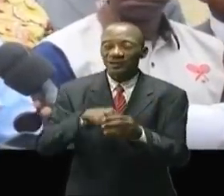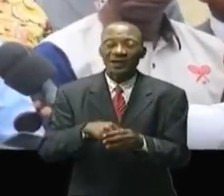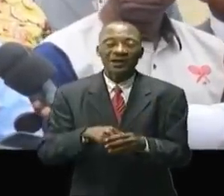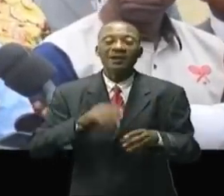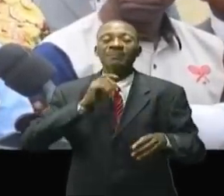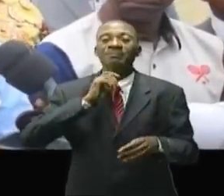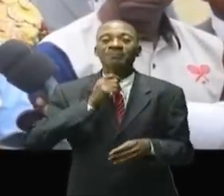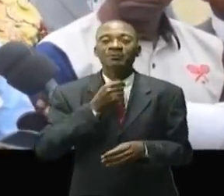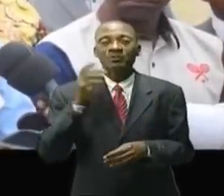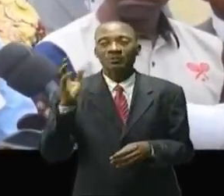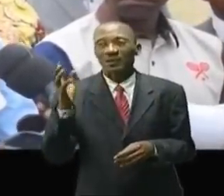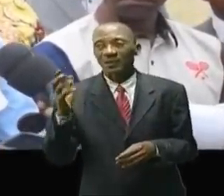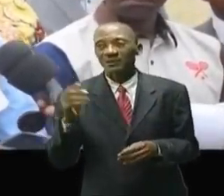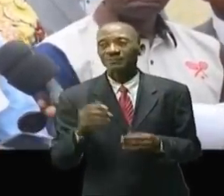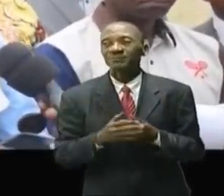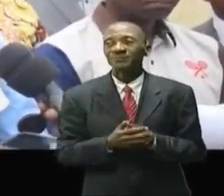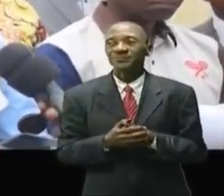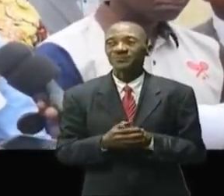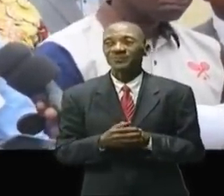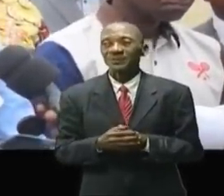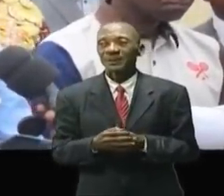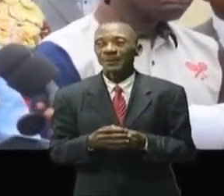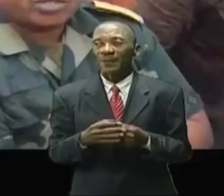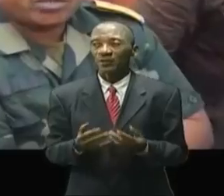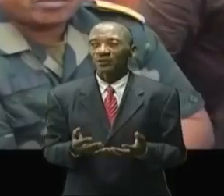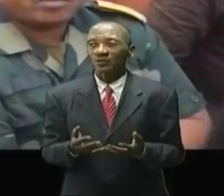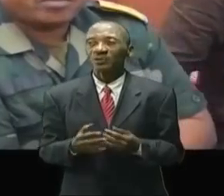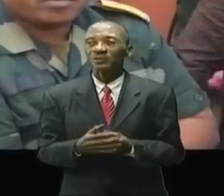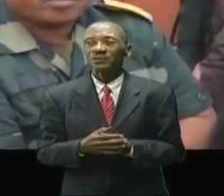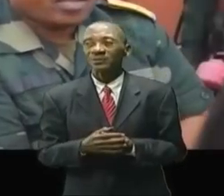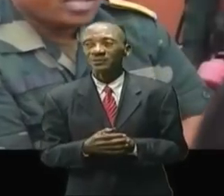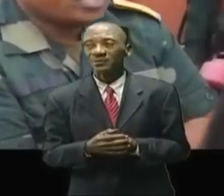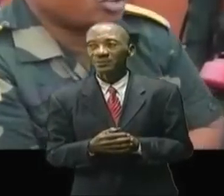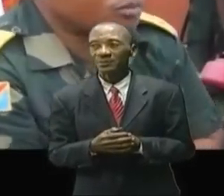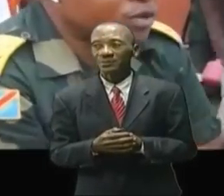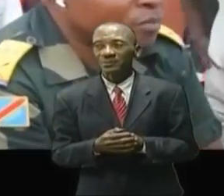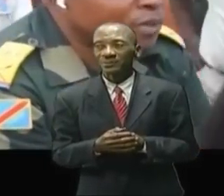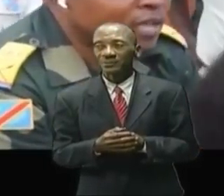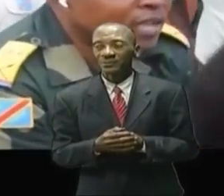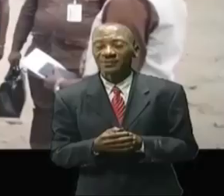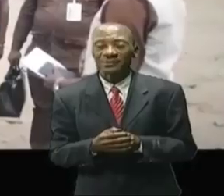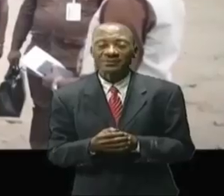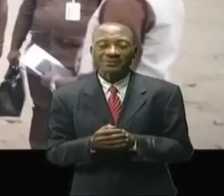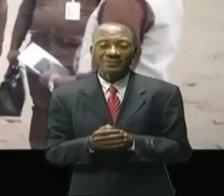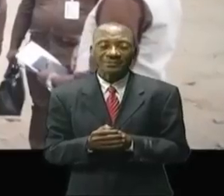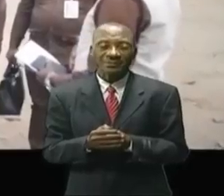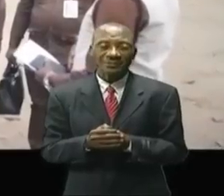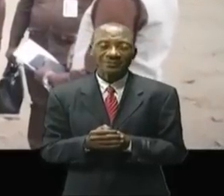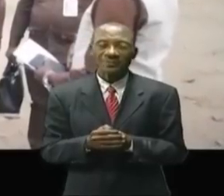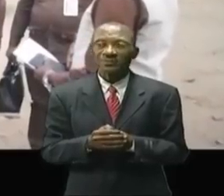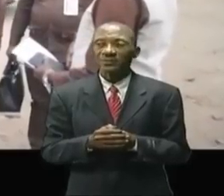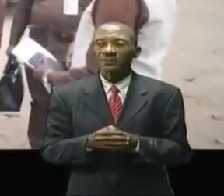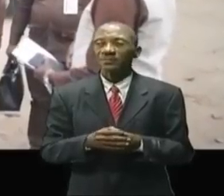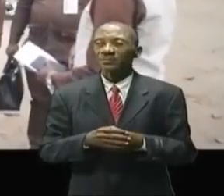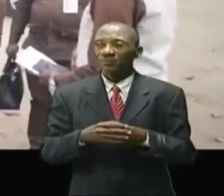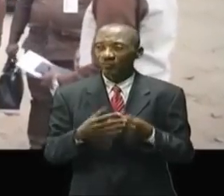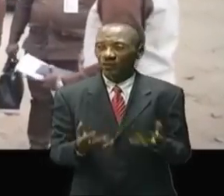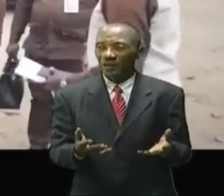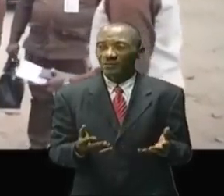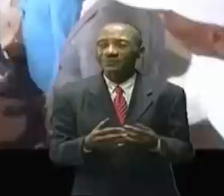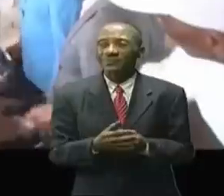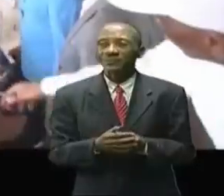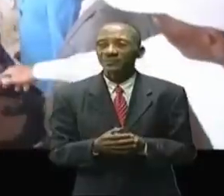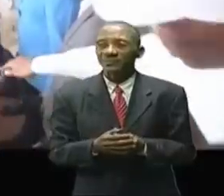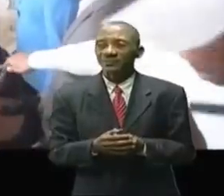dans la mesure du possible pour obtenir leur libération. Tout naturellement, devant une telle opération, la satisfaction est le